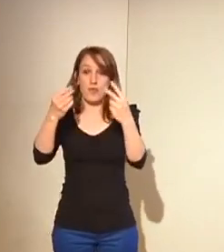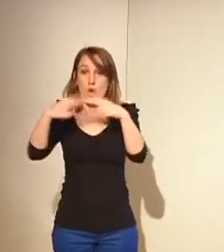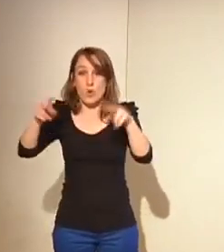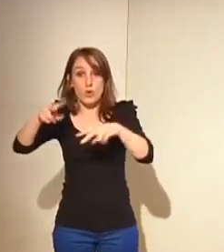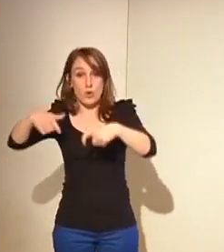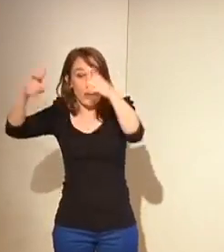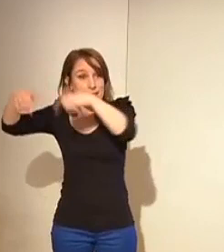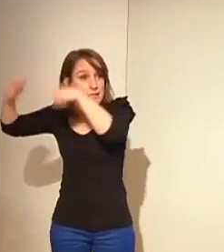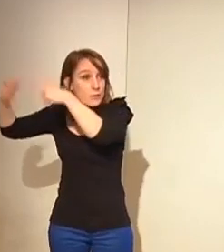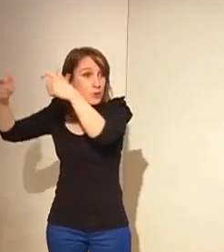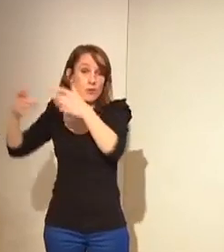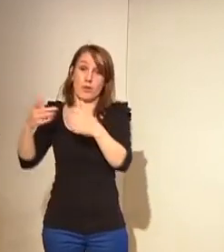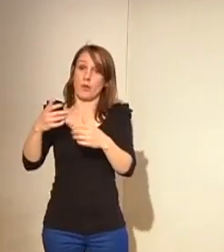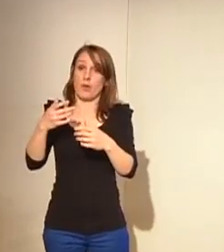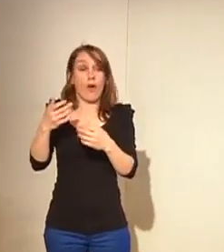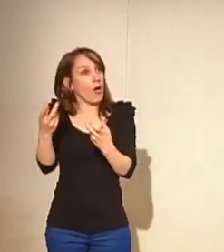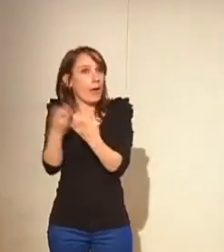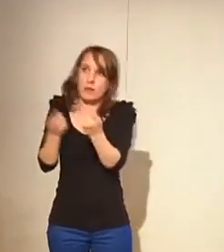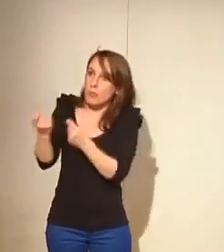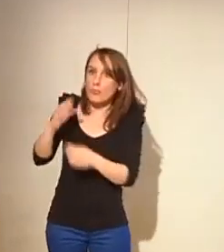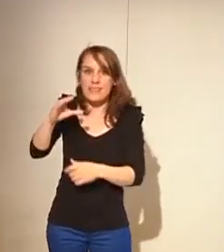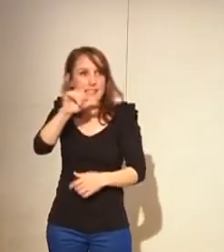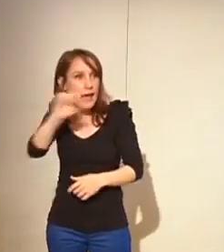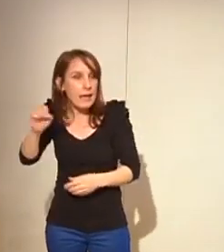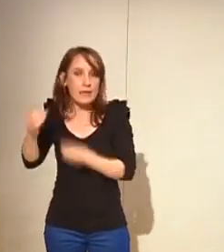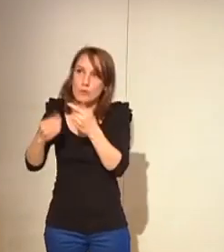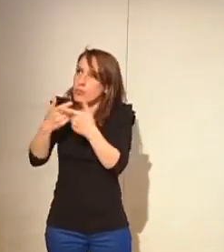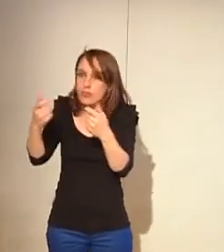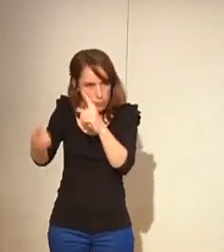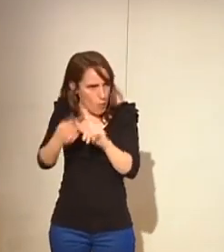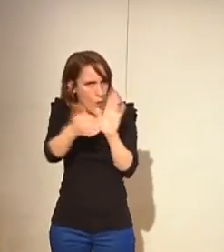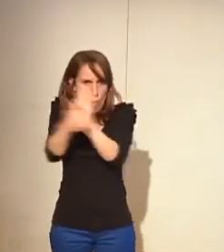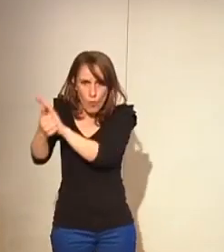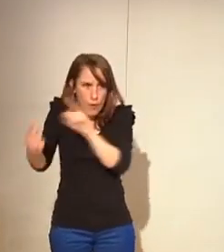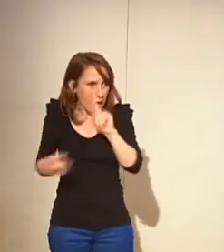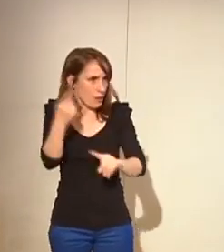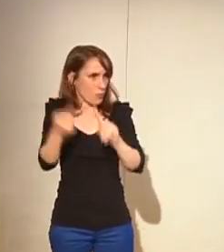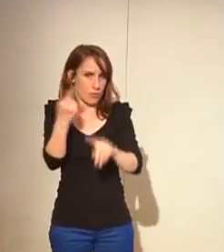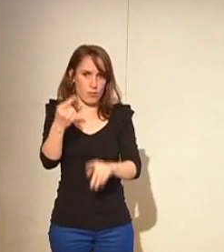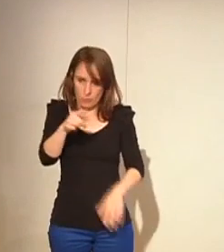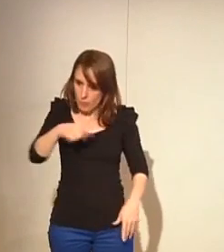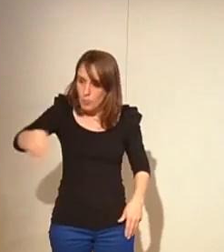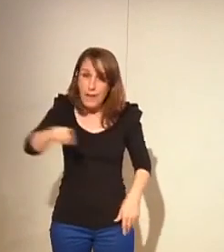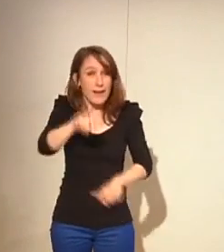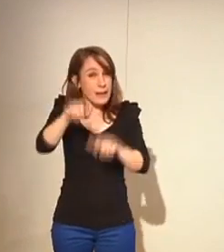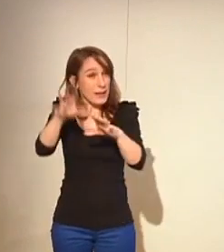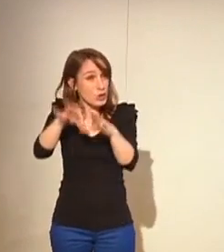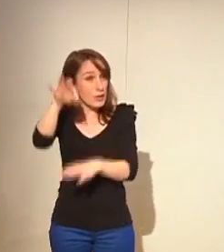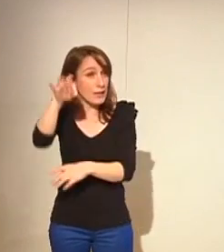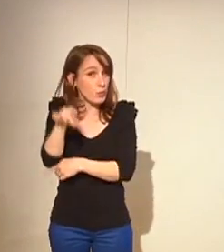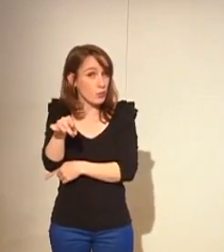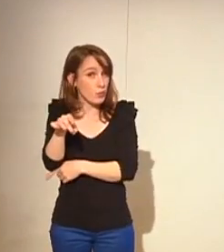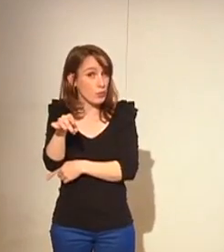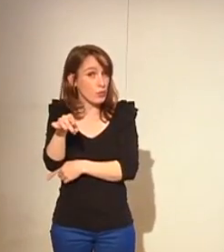aussi vice-président du ccrs voire d'autres délégations importantes ces élus devront donc s'ils